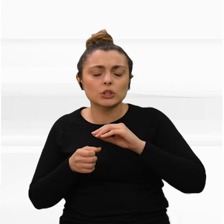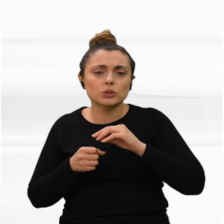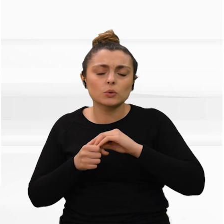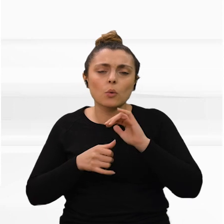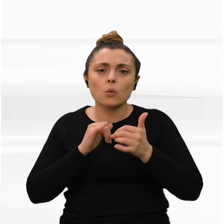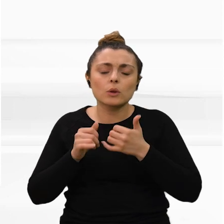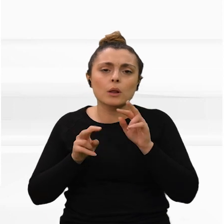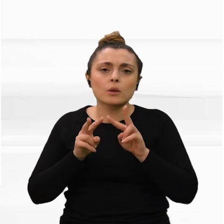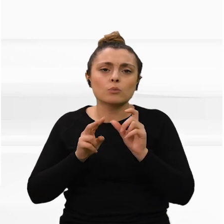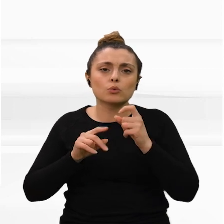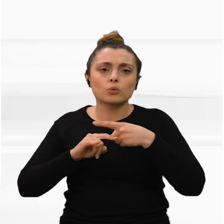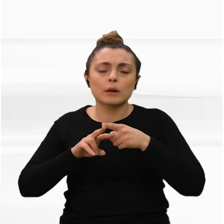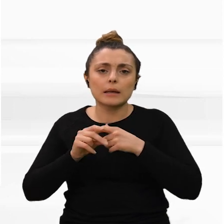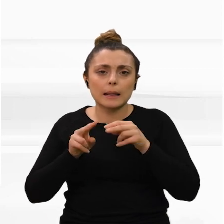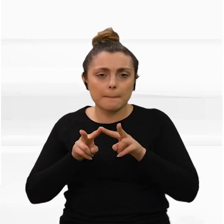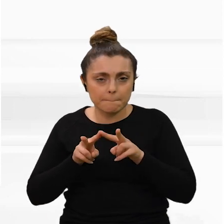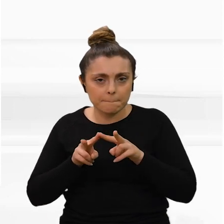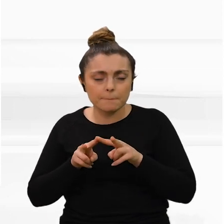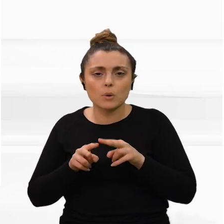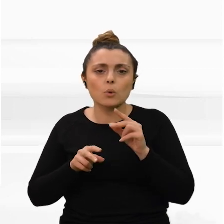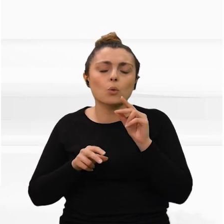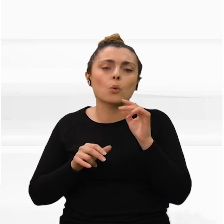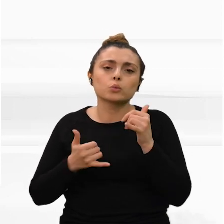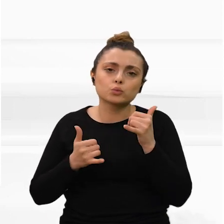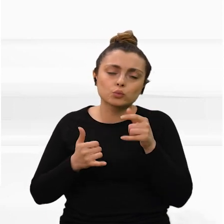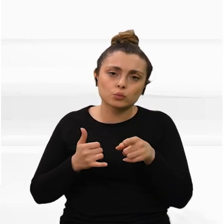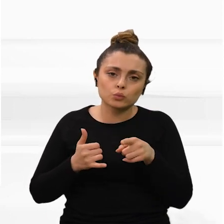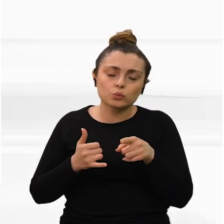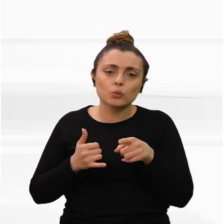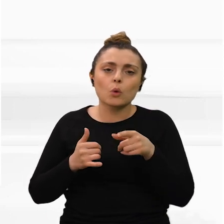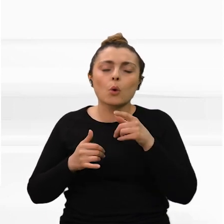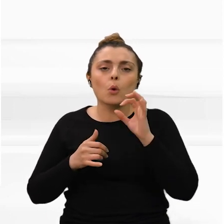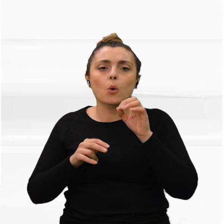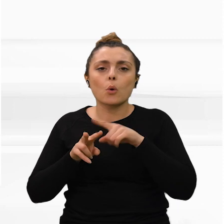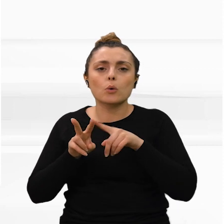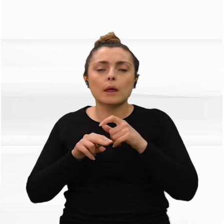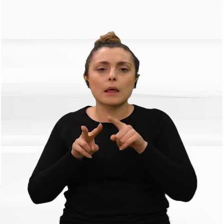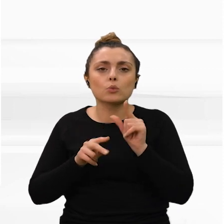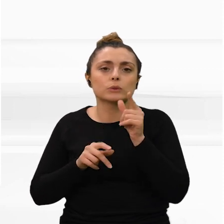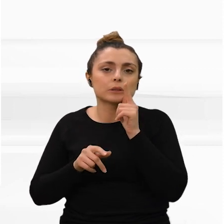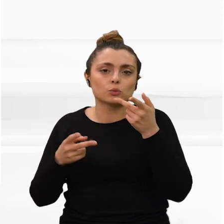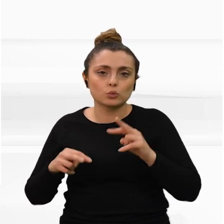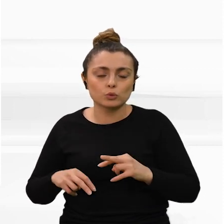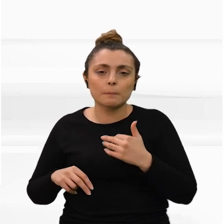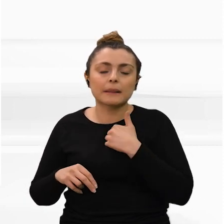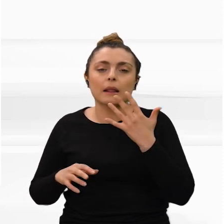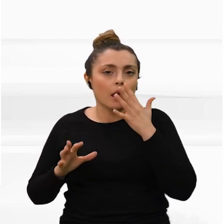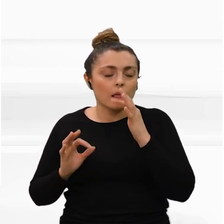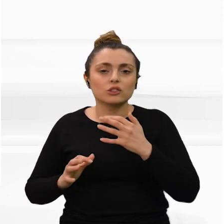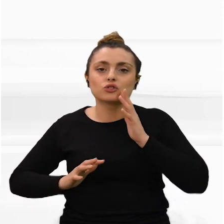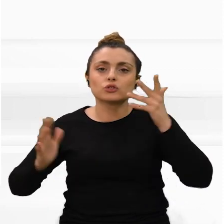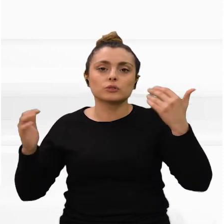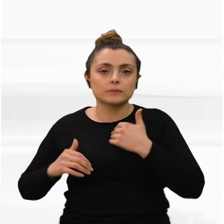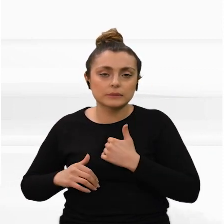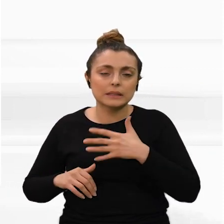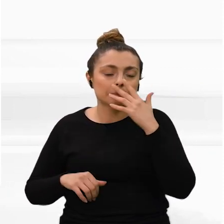içinde oynayan muhallem oyun oynayan bu sesi düşmüş beni daima